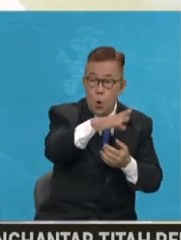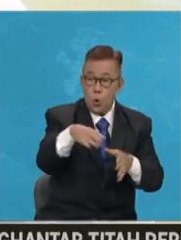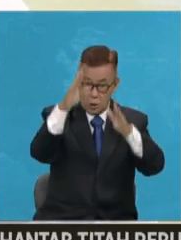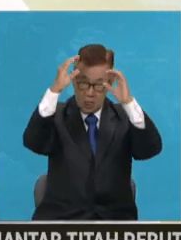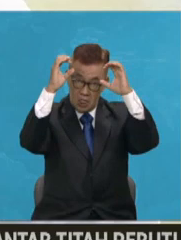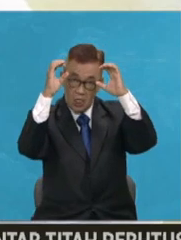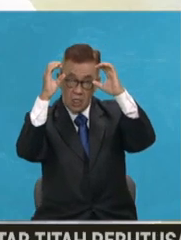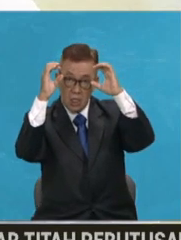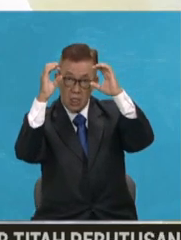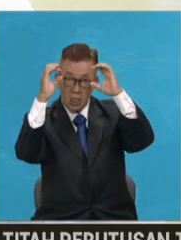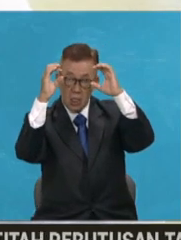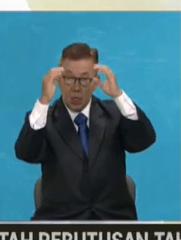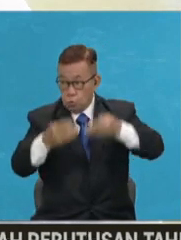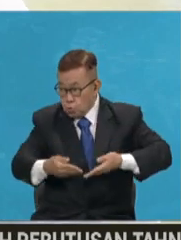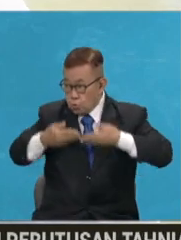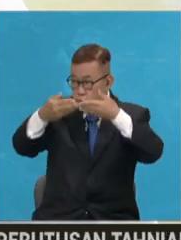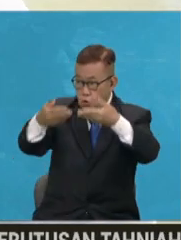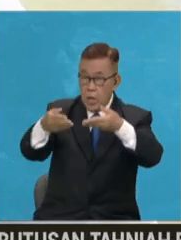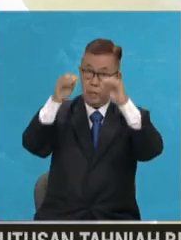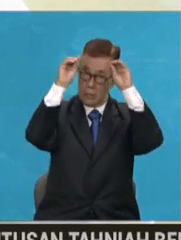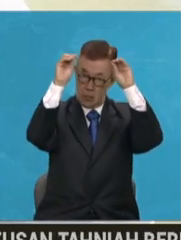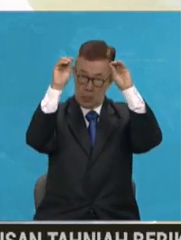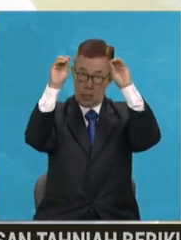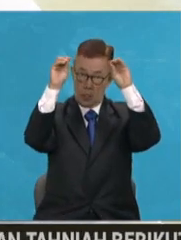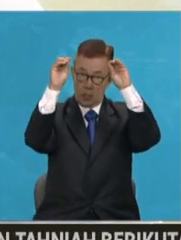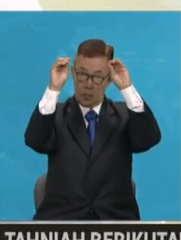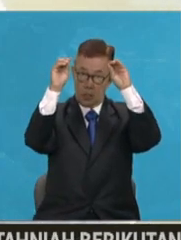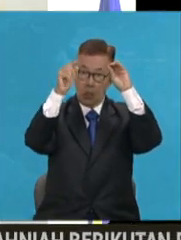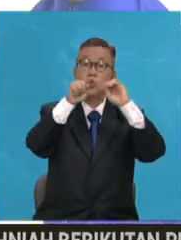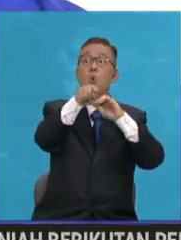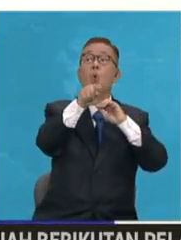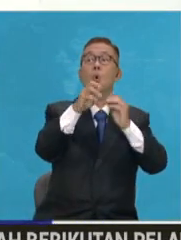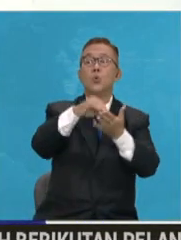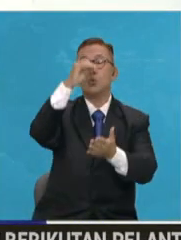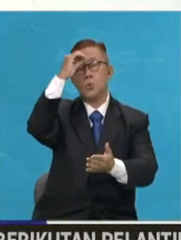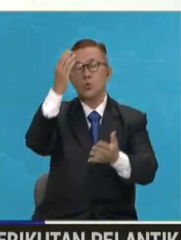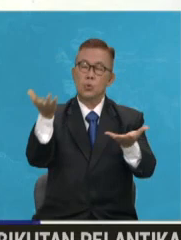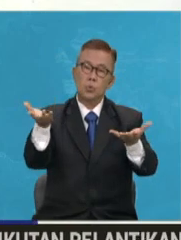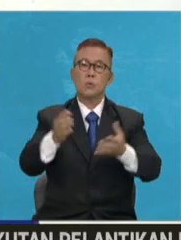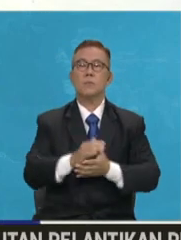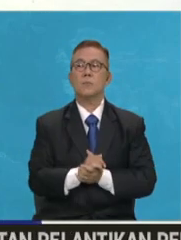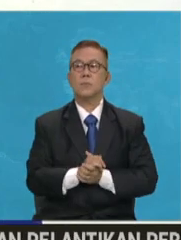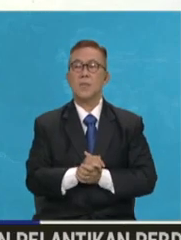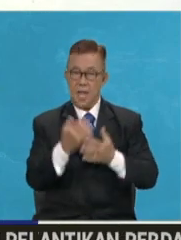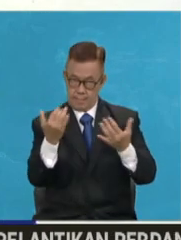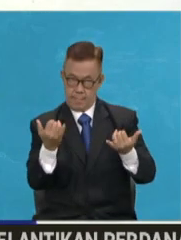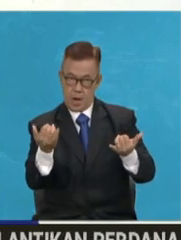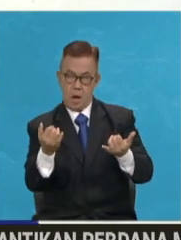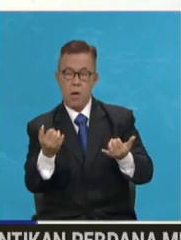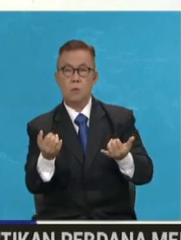untuk menyampaikan pengajaran dan pembelajarannya kepada murid sebagai guru